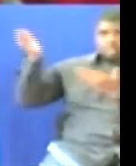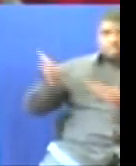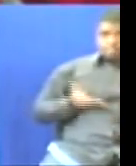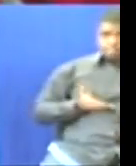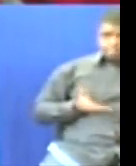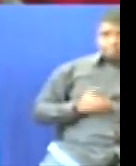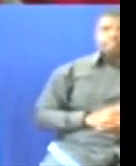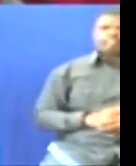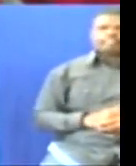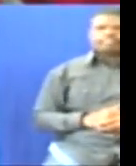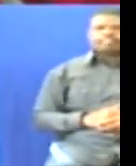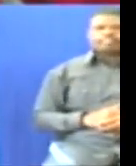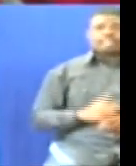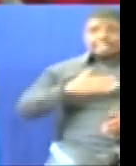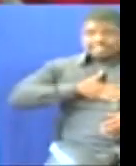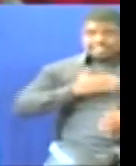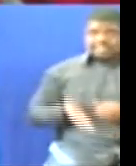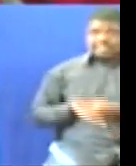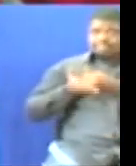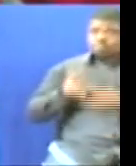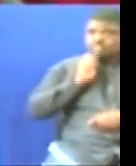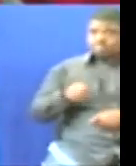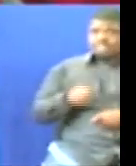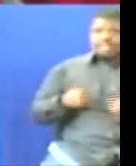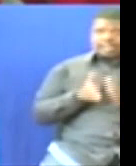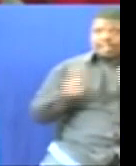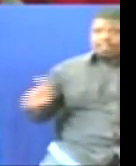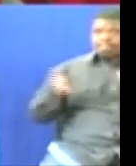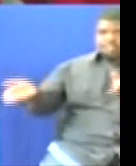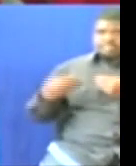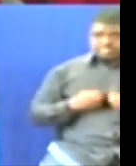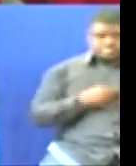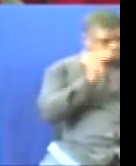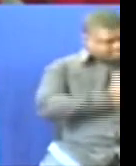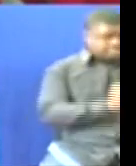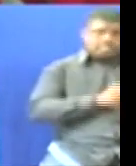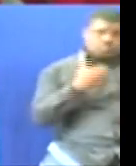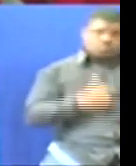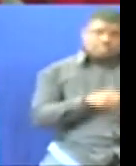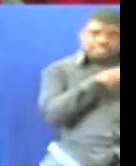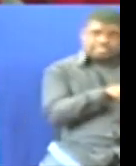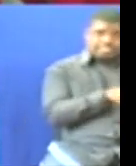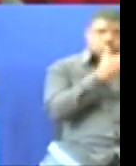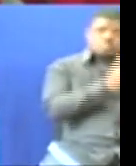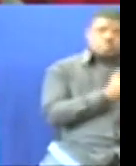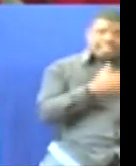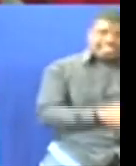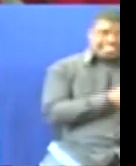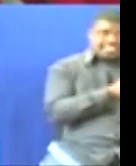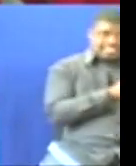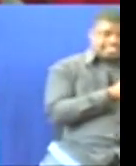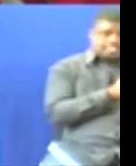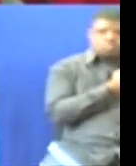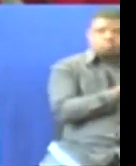Asante sana Mheshimiwa Naibu Spika kwa kunipa nafasi na mimi nichangie katika wizara hii ya ujenzi na